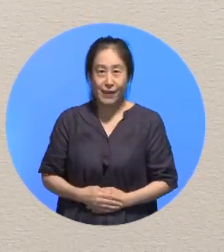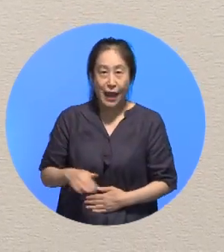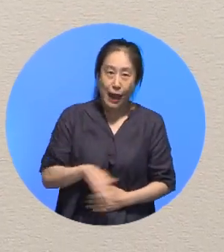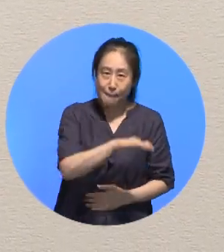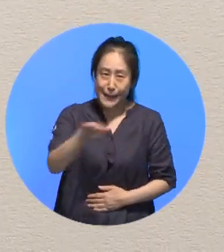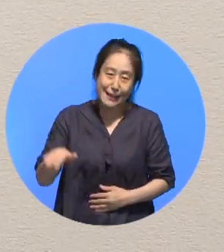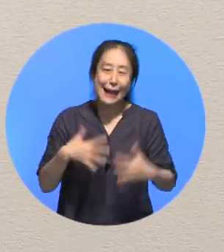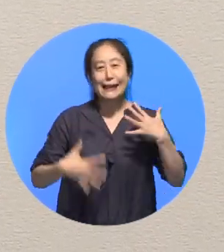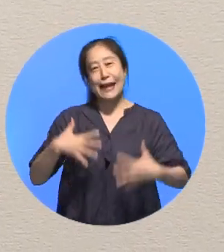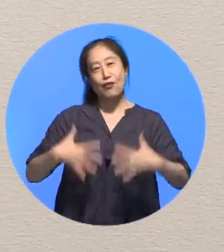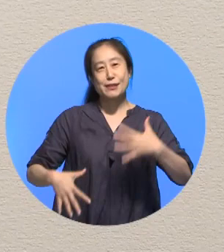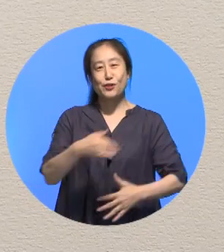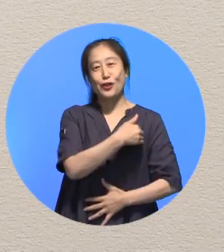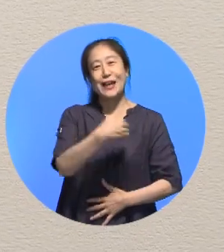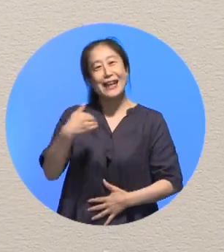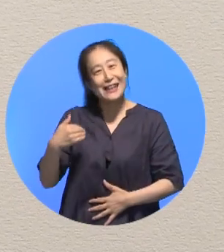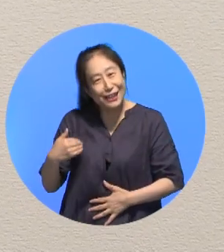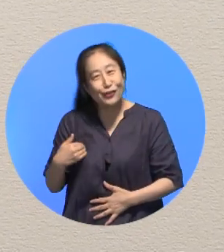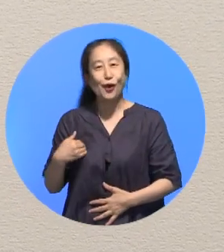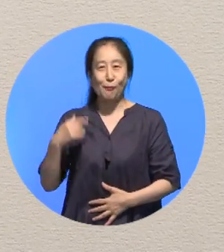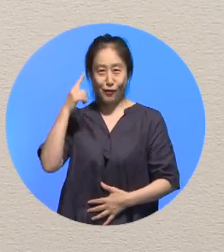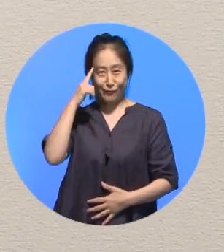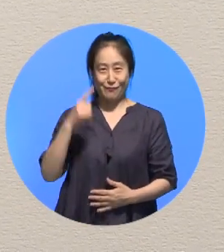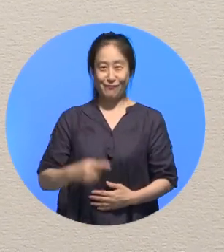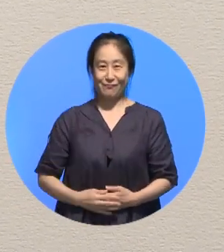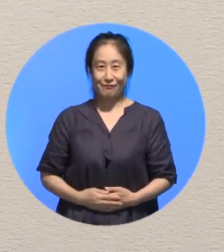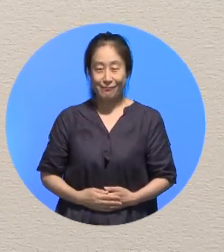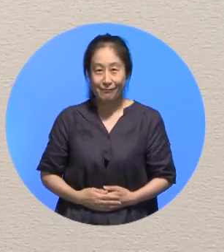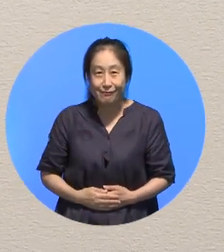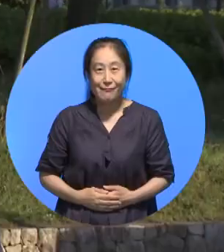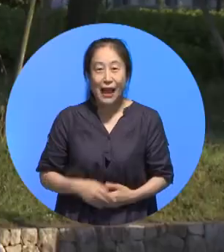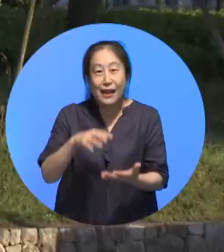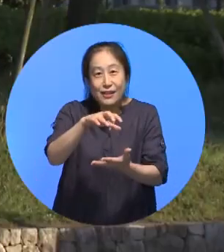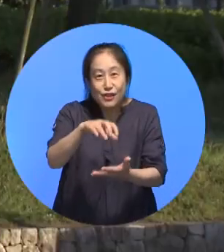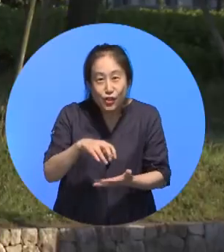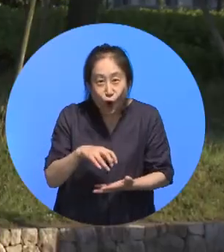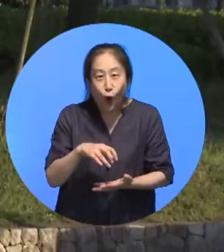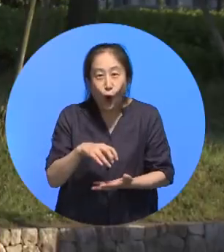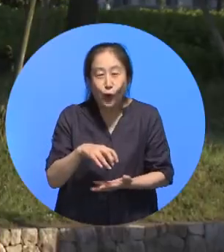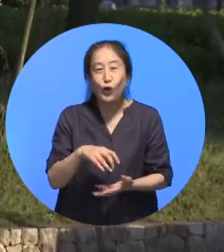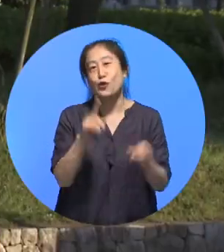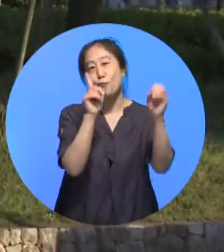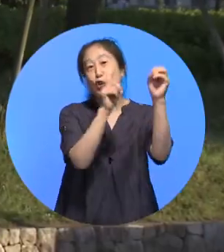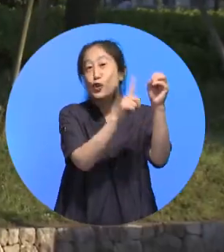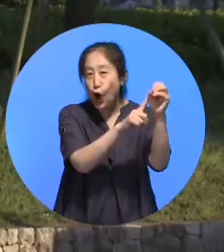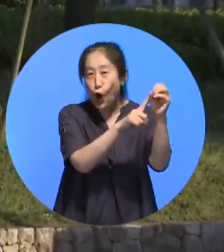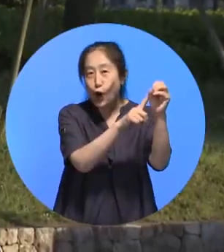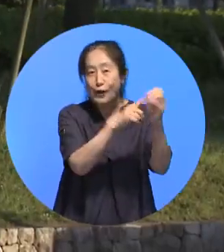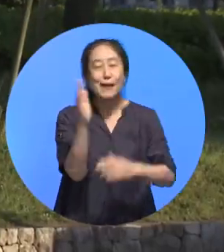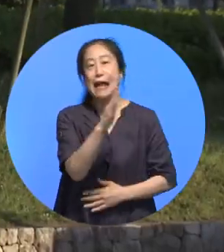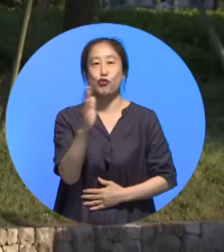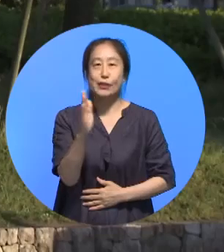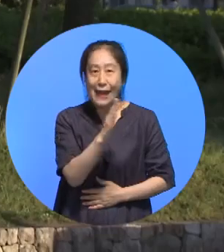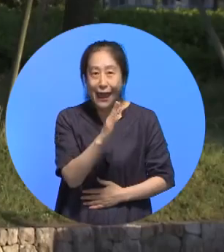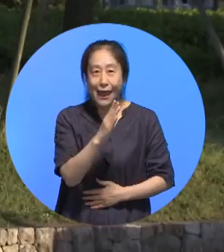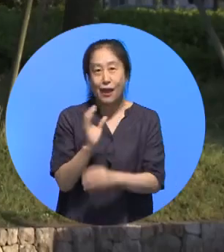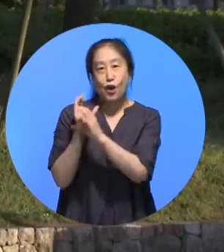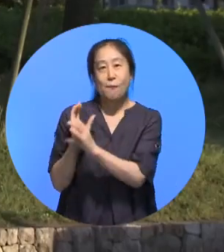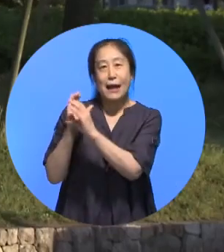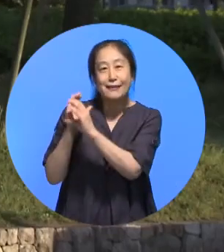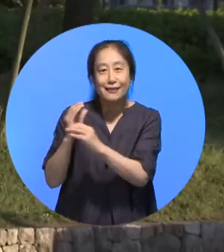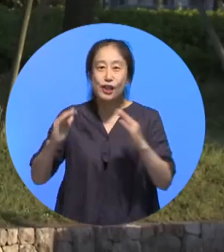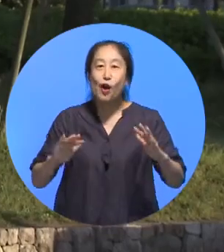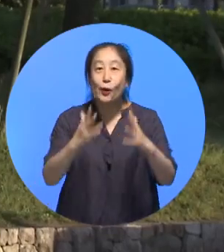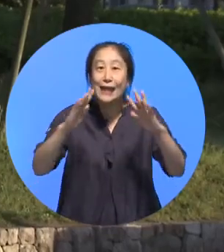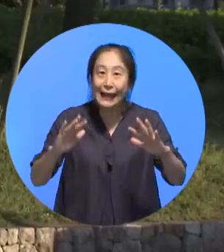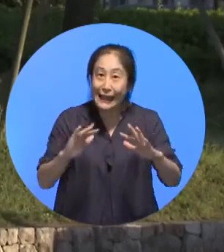なみが楽しんでいけるんやなと思うんですけど僕たはそのることを目標にしてるんじゃなくてお